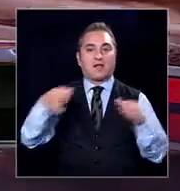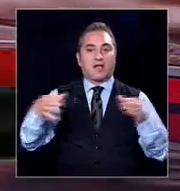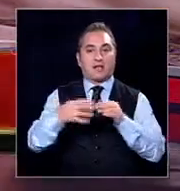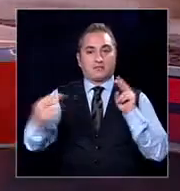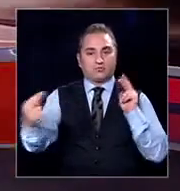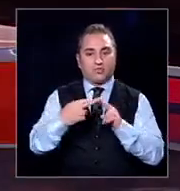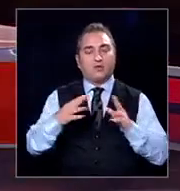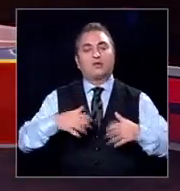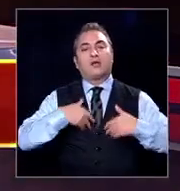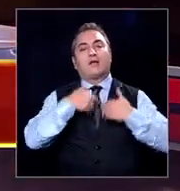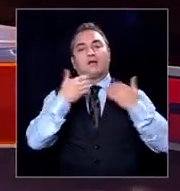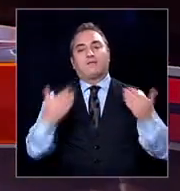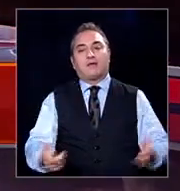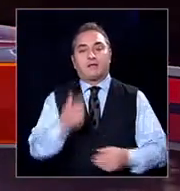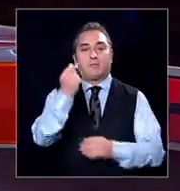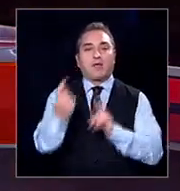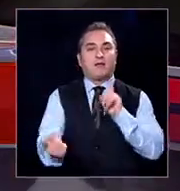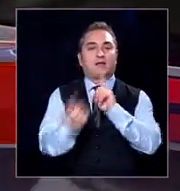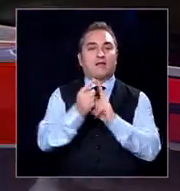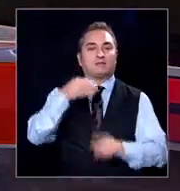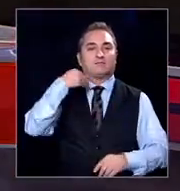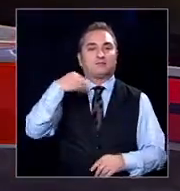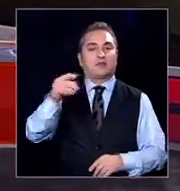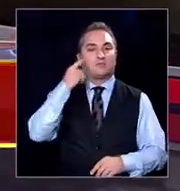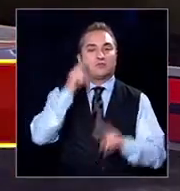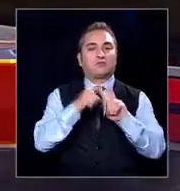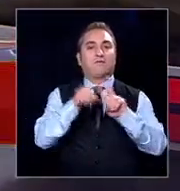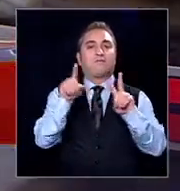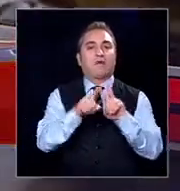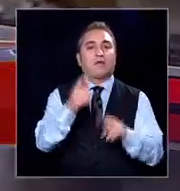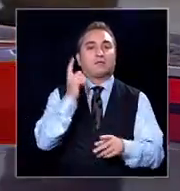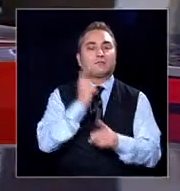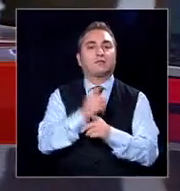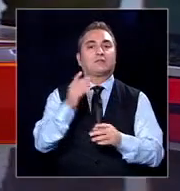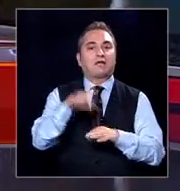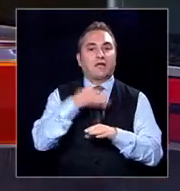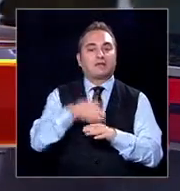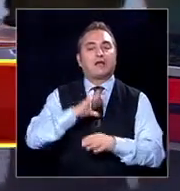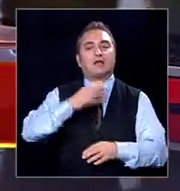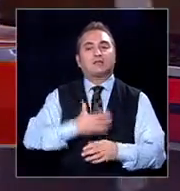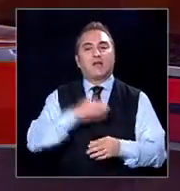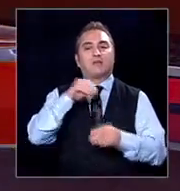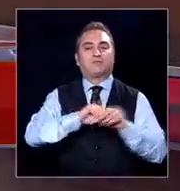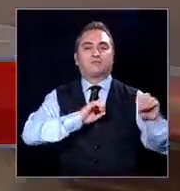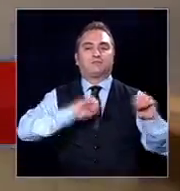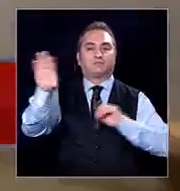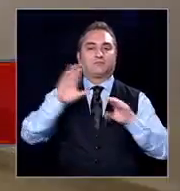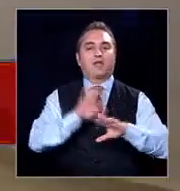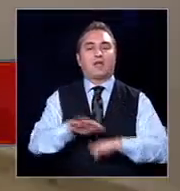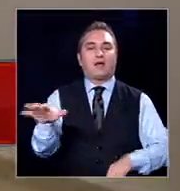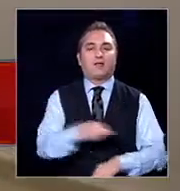görünce fenalaşıverdi. Para karşılığı satmayı planladığı 8 Van kedisi ise sahiplendirilmek üzere elinden alındı.